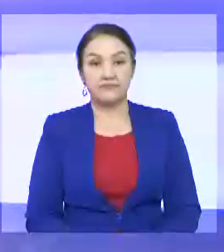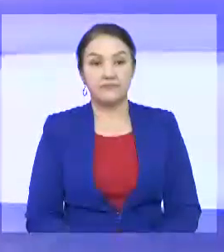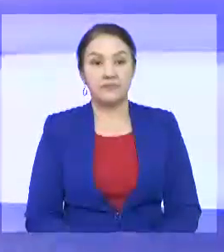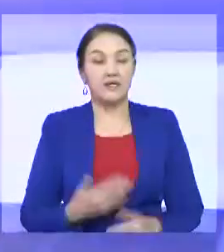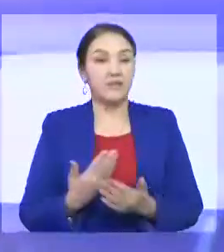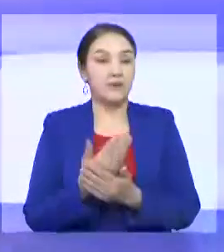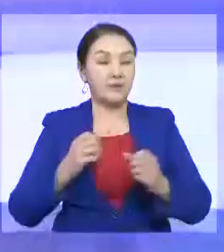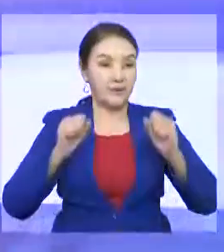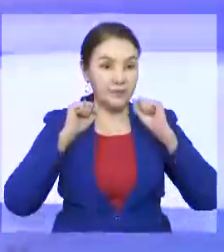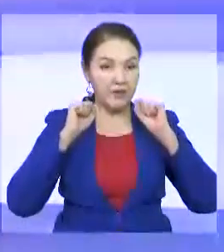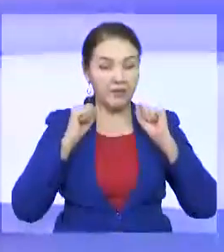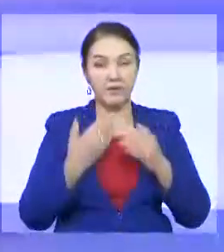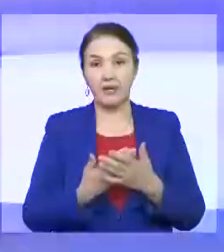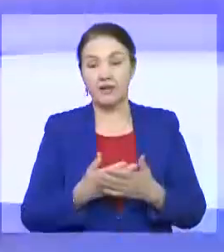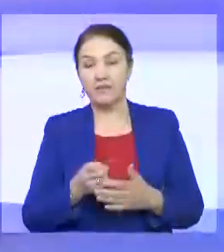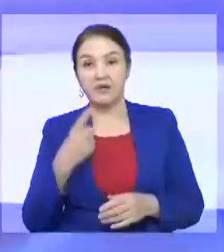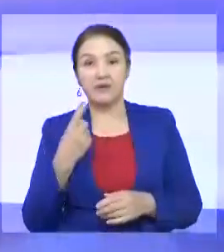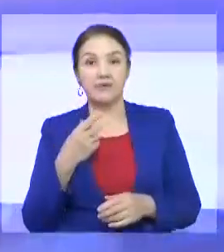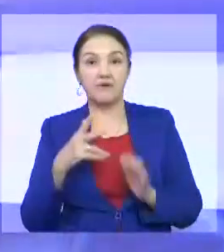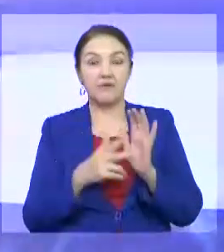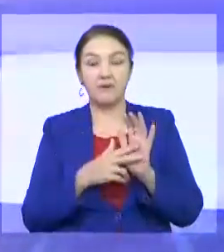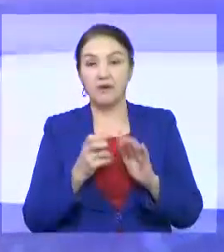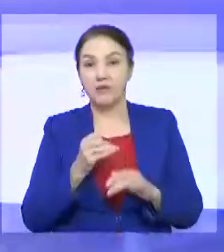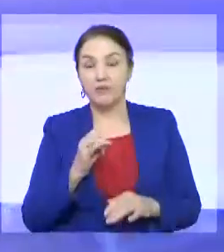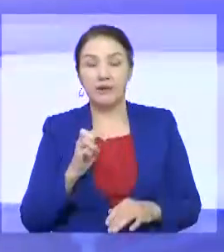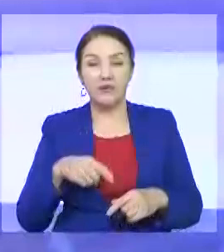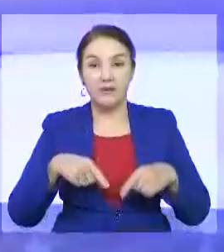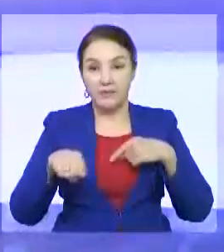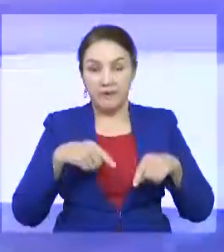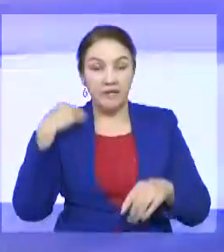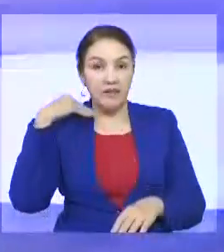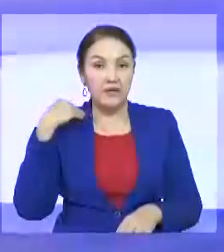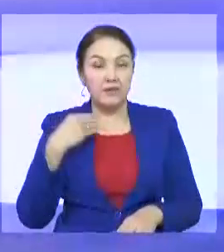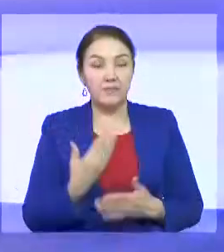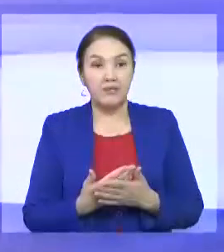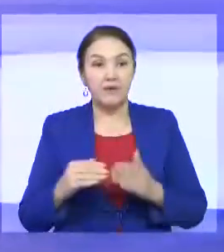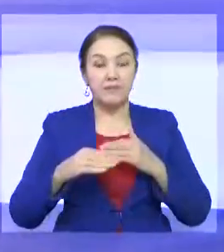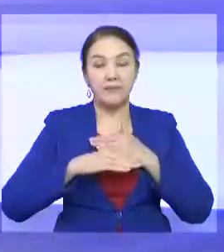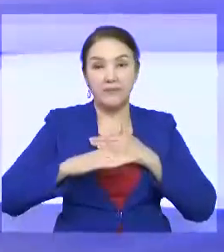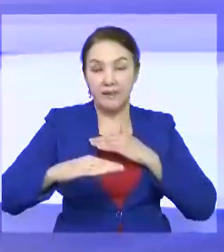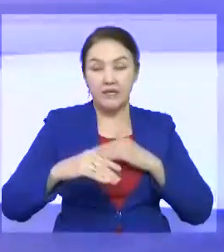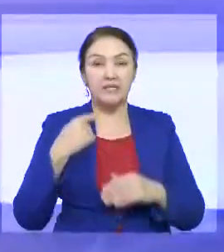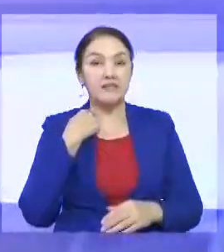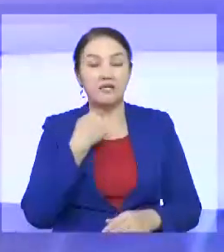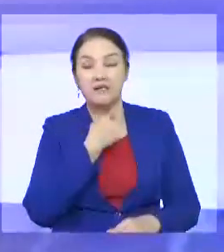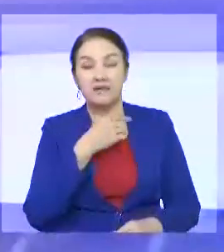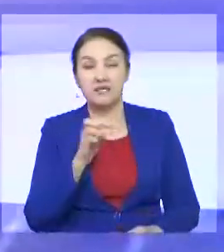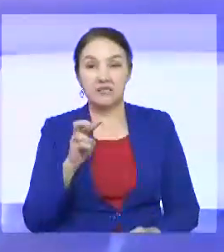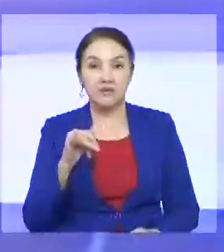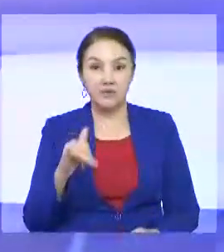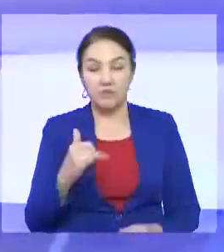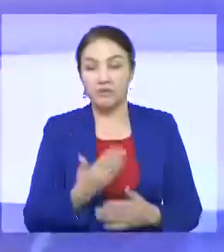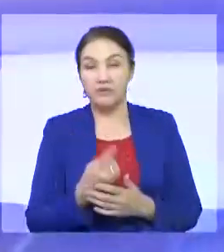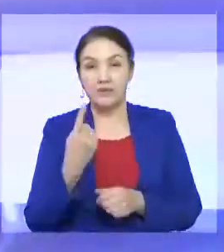и о новостях спорта накануне в рамках 1 Во кубка страны по футболу акту бе на своём поле принял Талда Курганский тсу